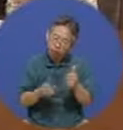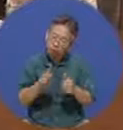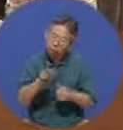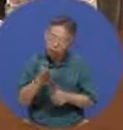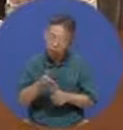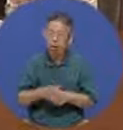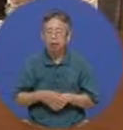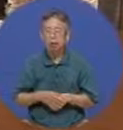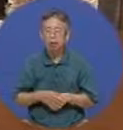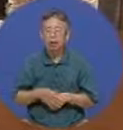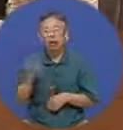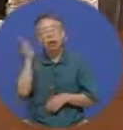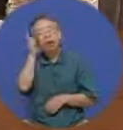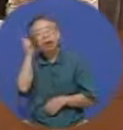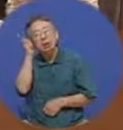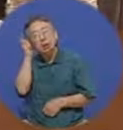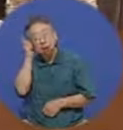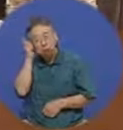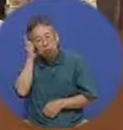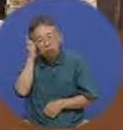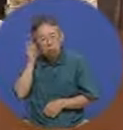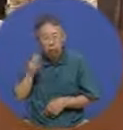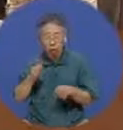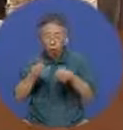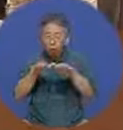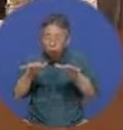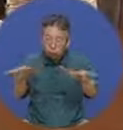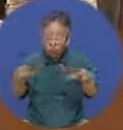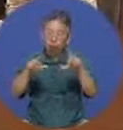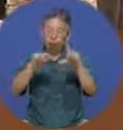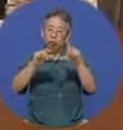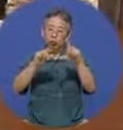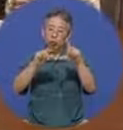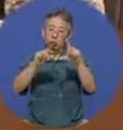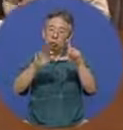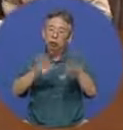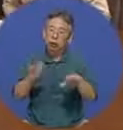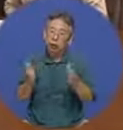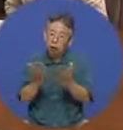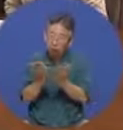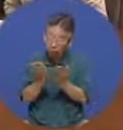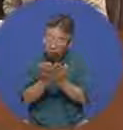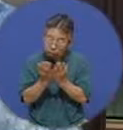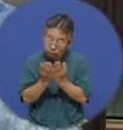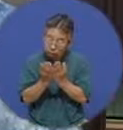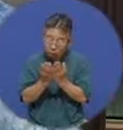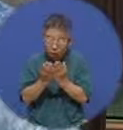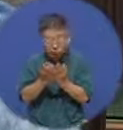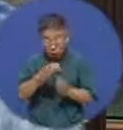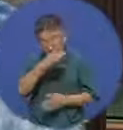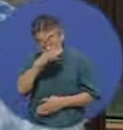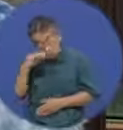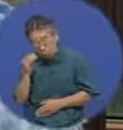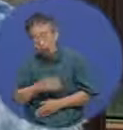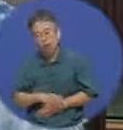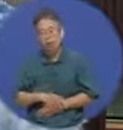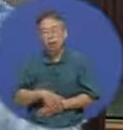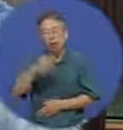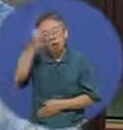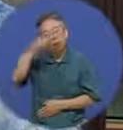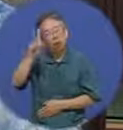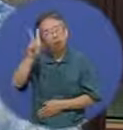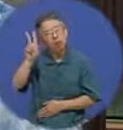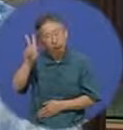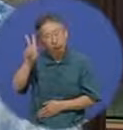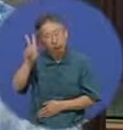ですか。 携帯電話の、ね、普及率ってなんか最近勉強したんですけど、ものすごいんですね。 はい、 で、高校2年